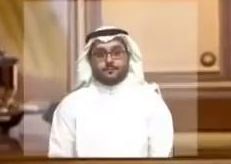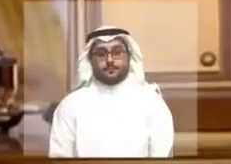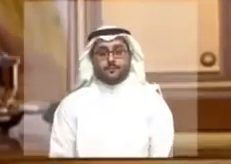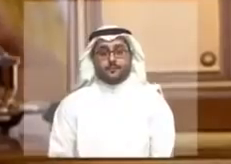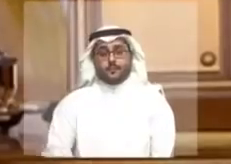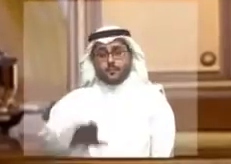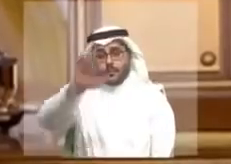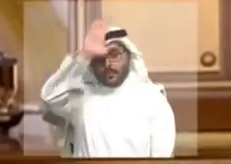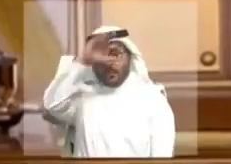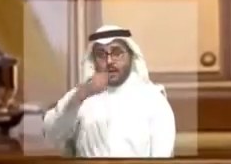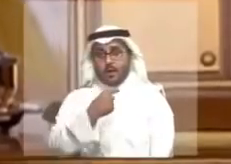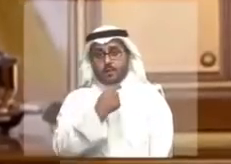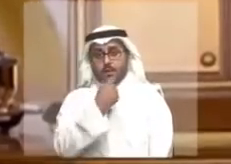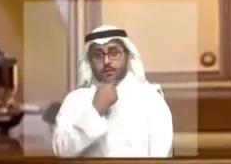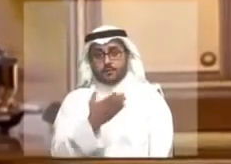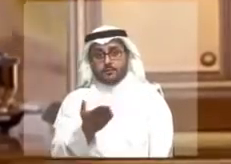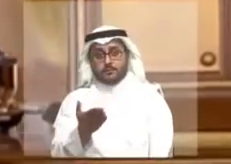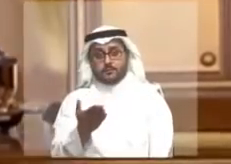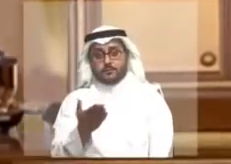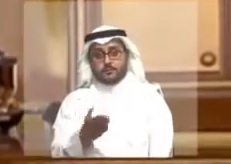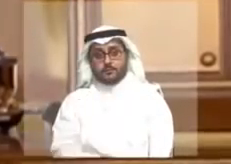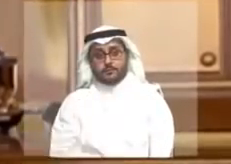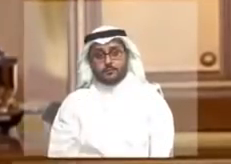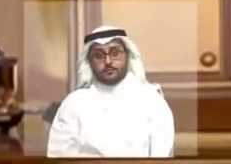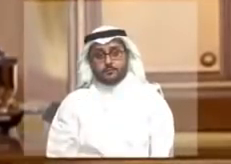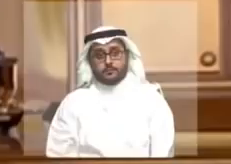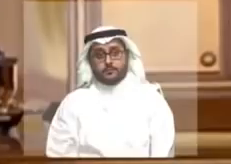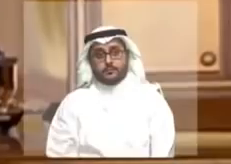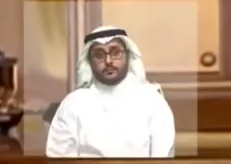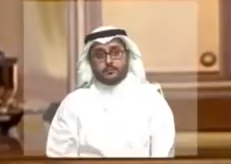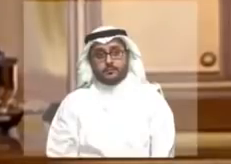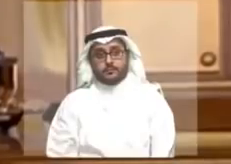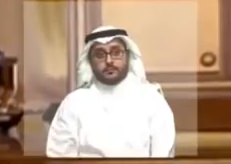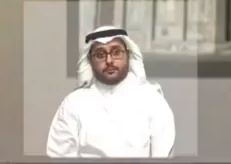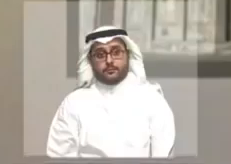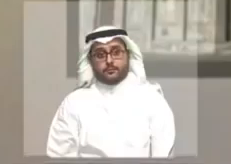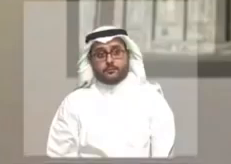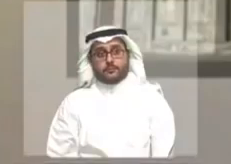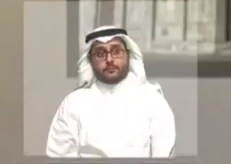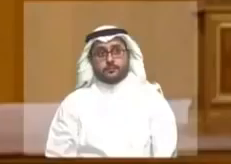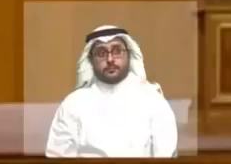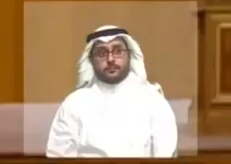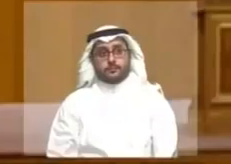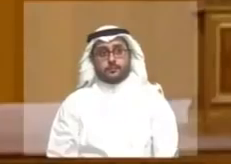أود أن أعلن عن تسمية القمة العربية 29 بقمة القدس.